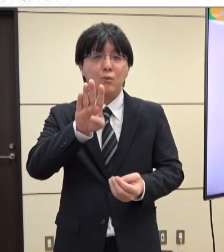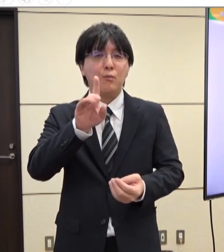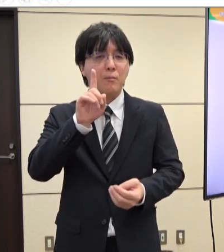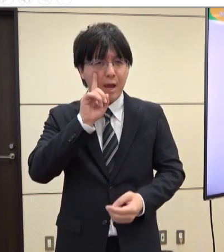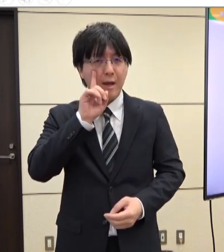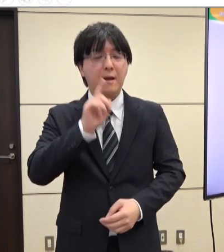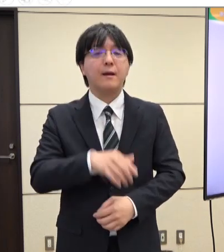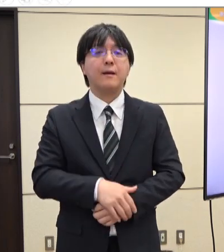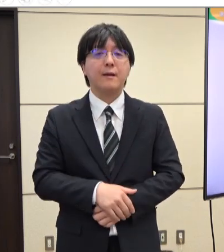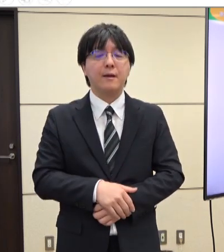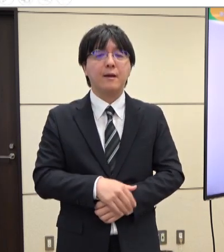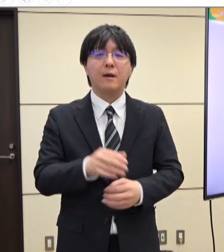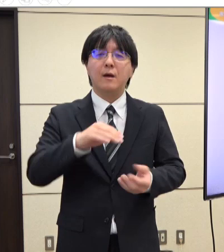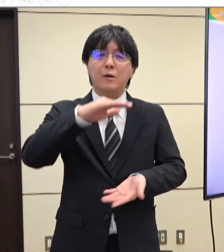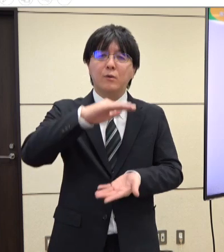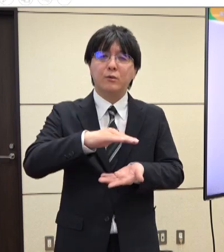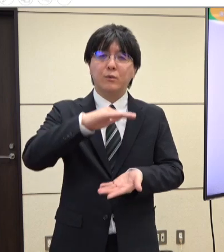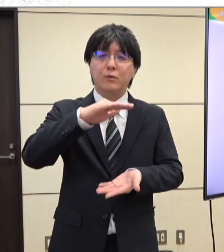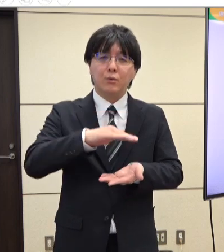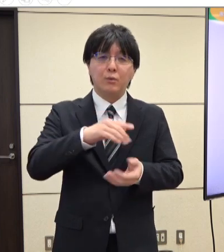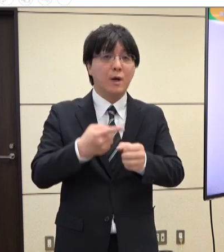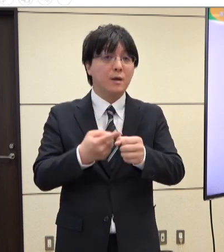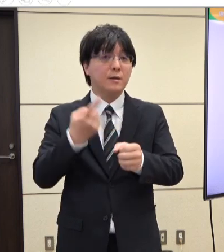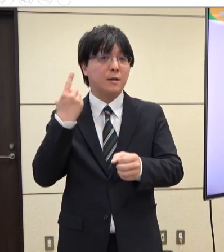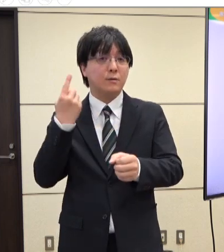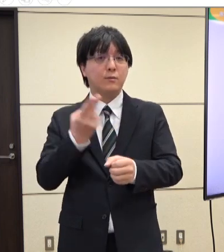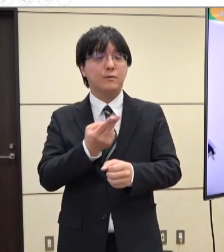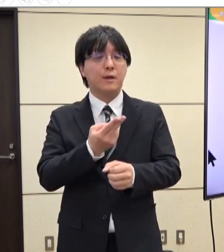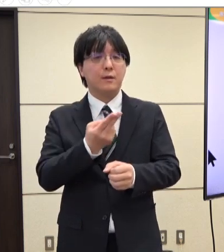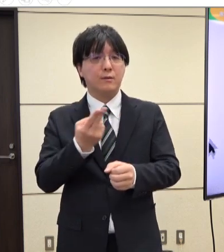には前年の、